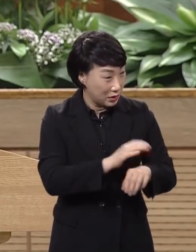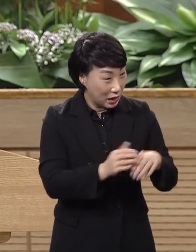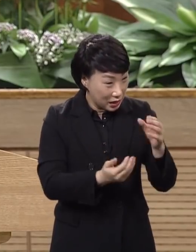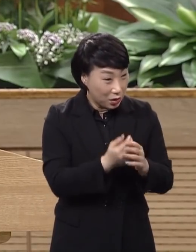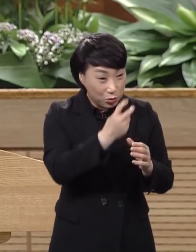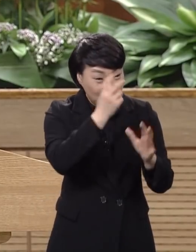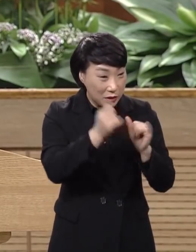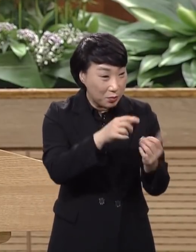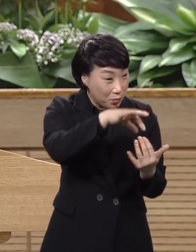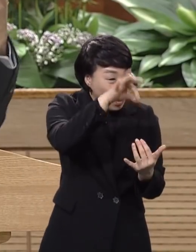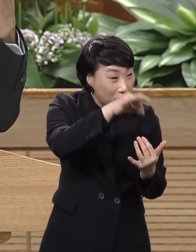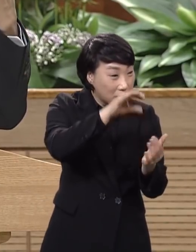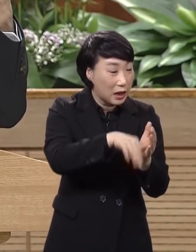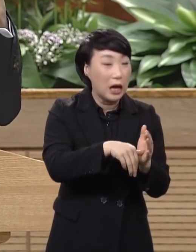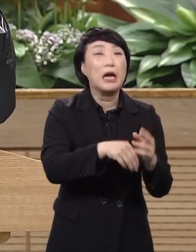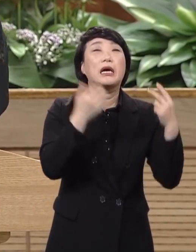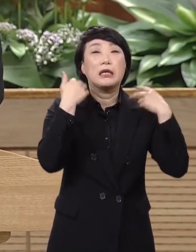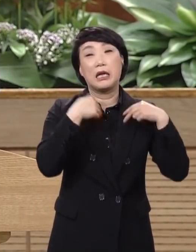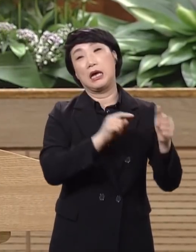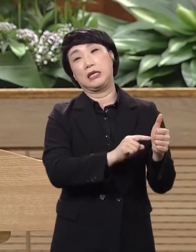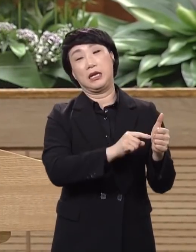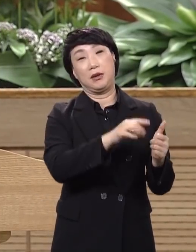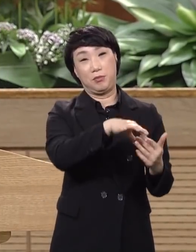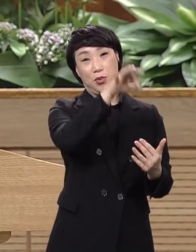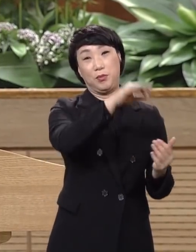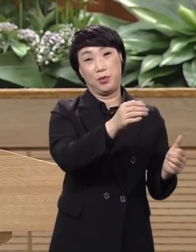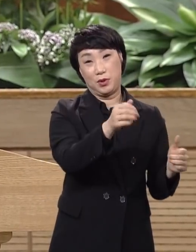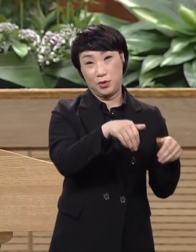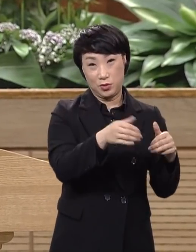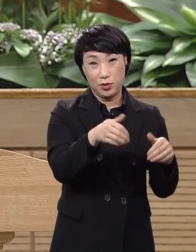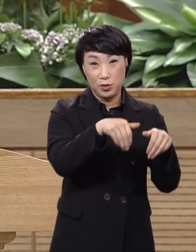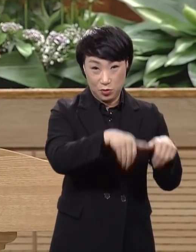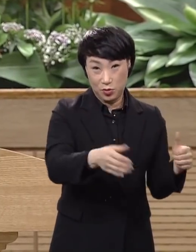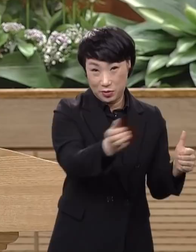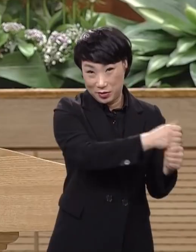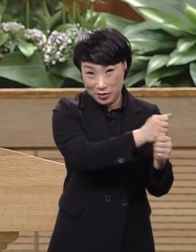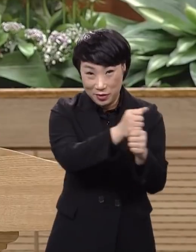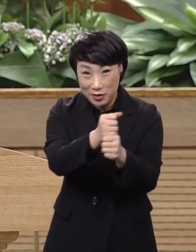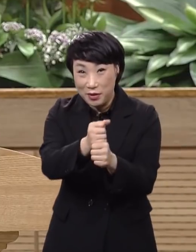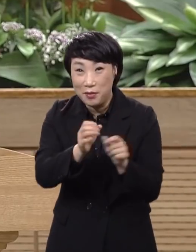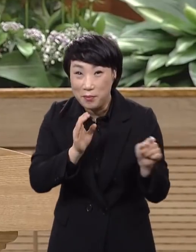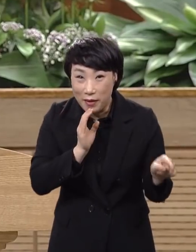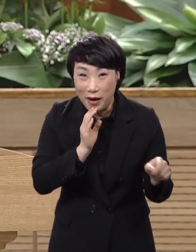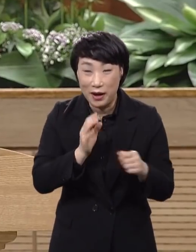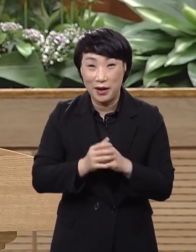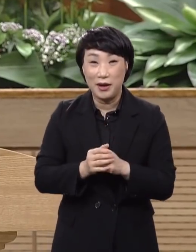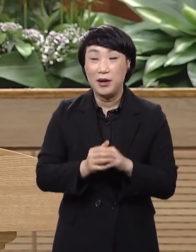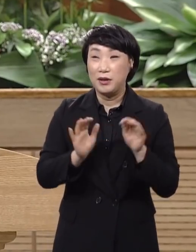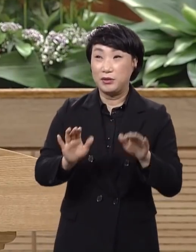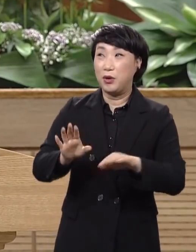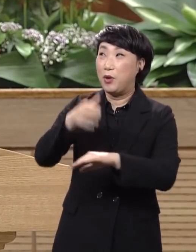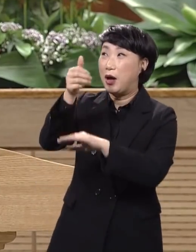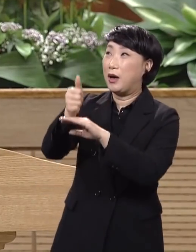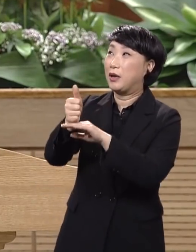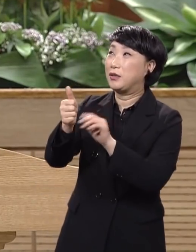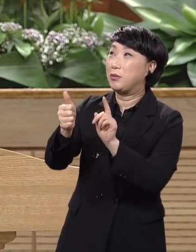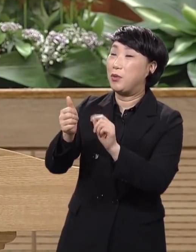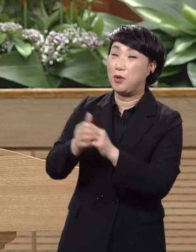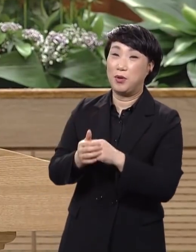똑똑한 사람을 뽑을 때 다니엘이 뽑혀갔습니다. 근데 그가 왕